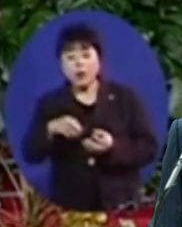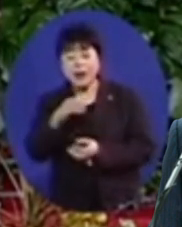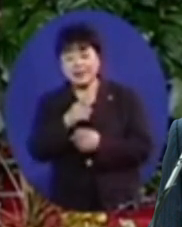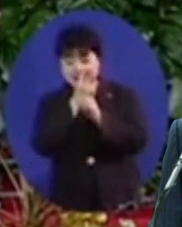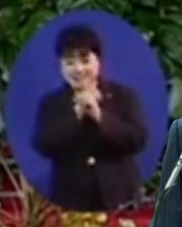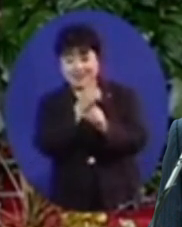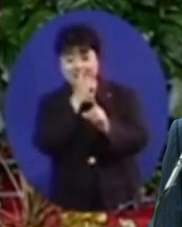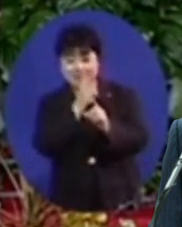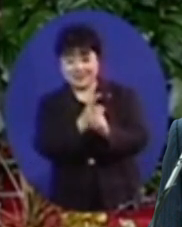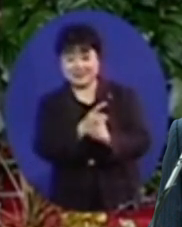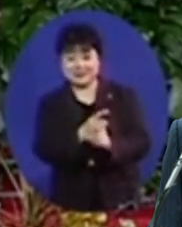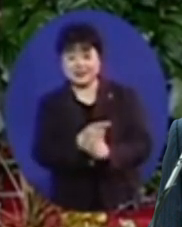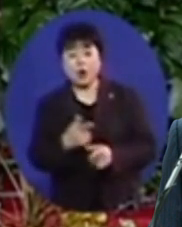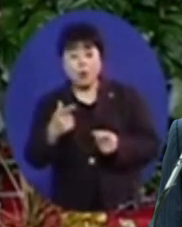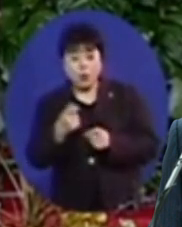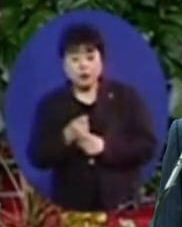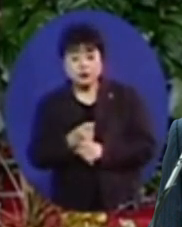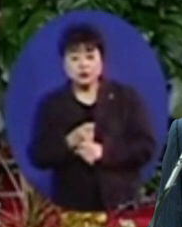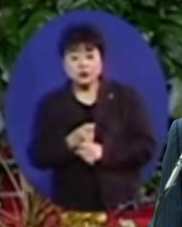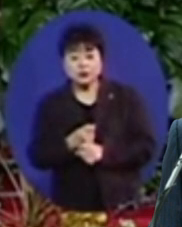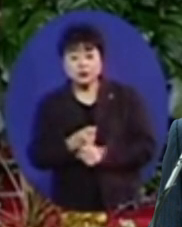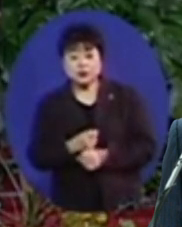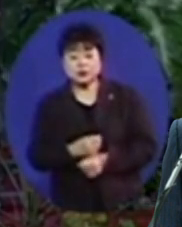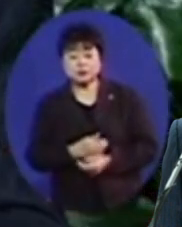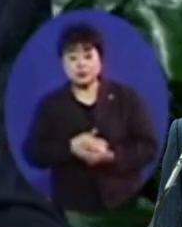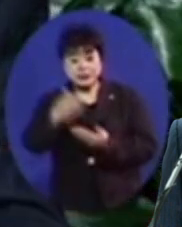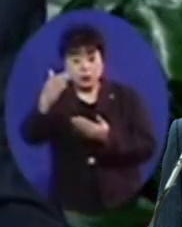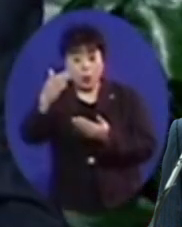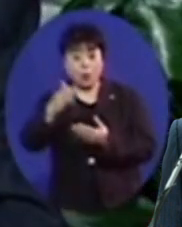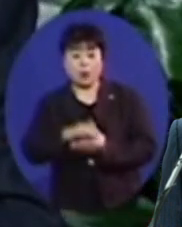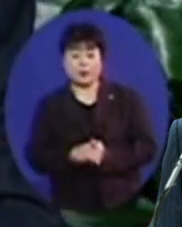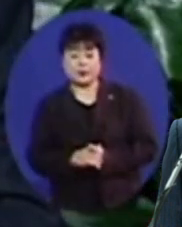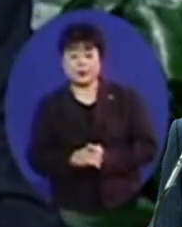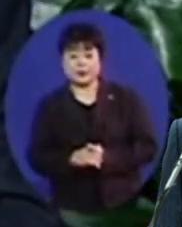이기고 원수들을 극복하고